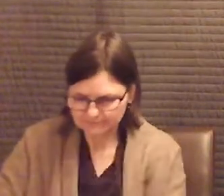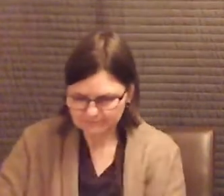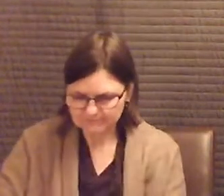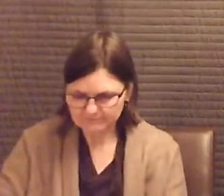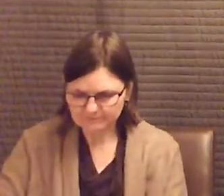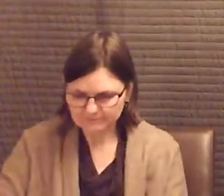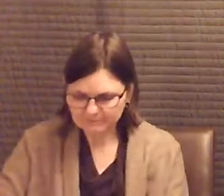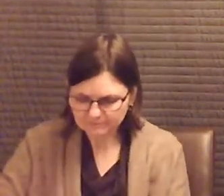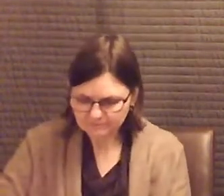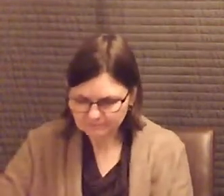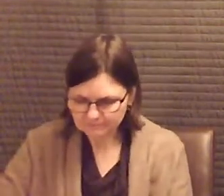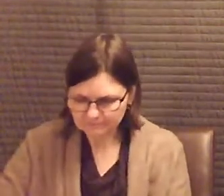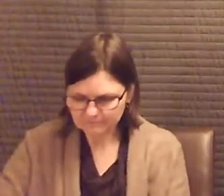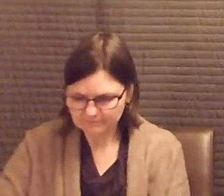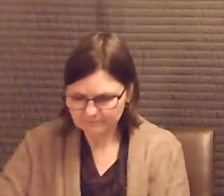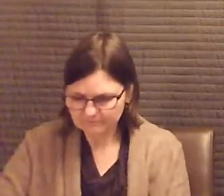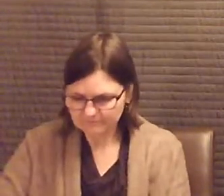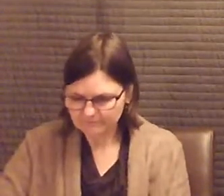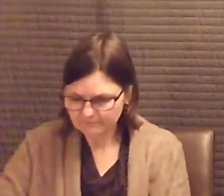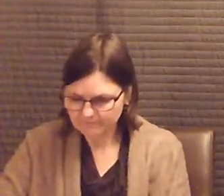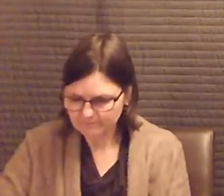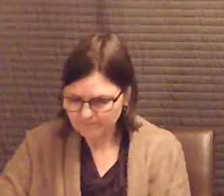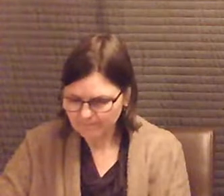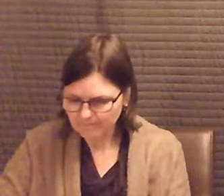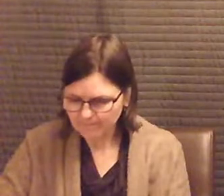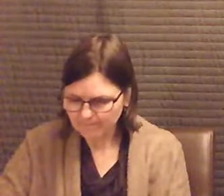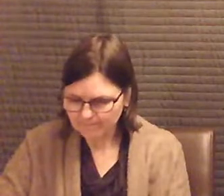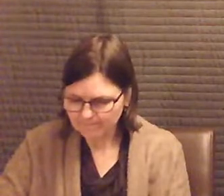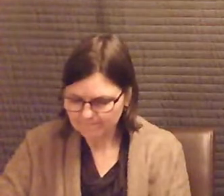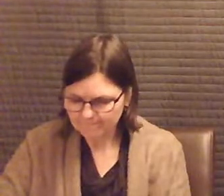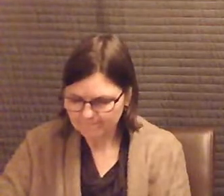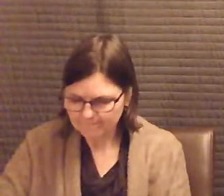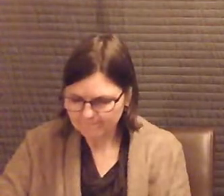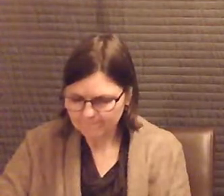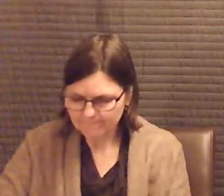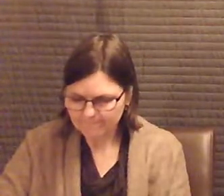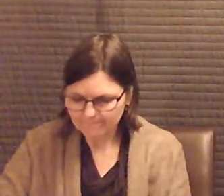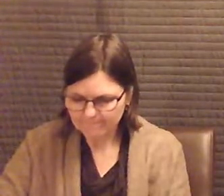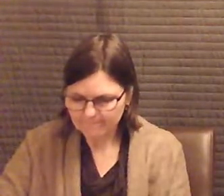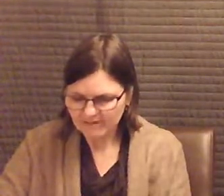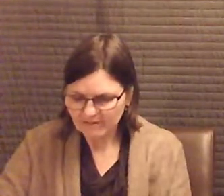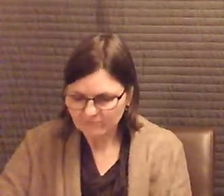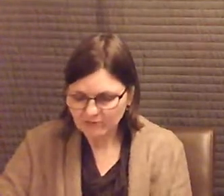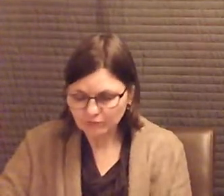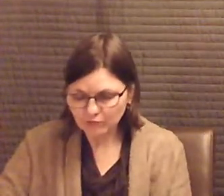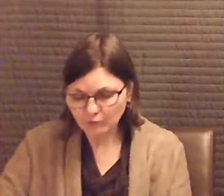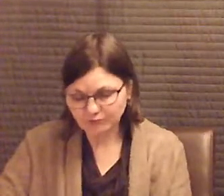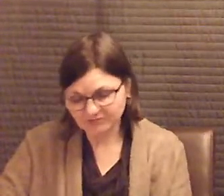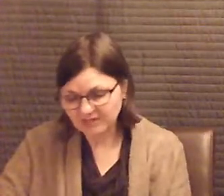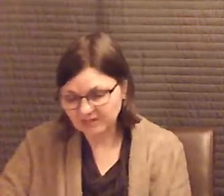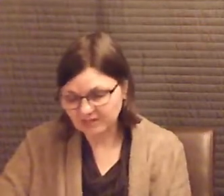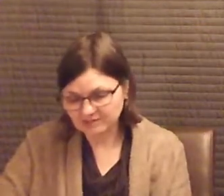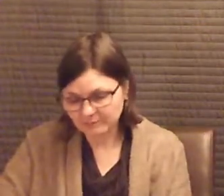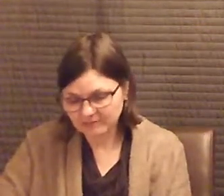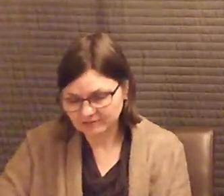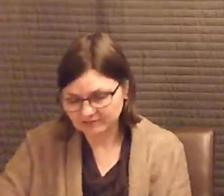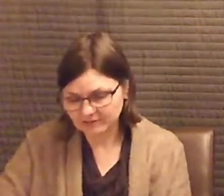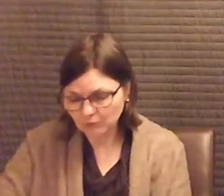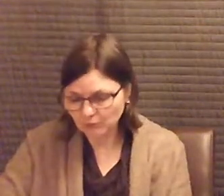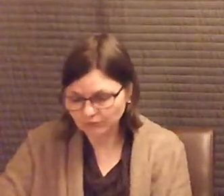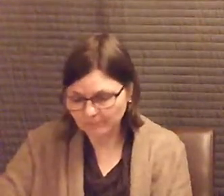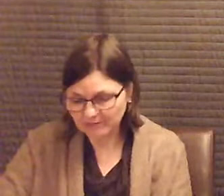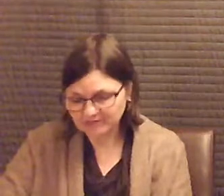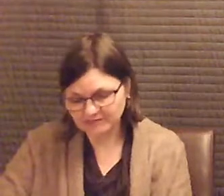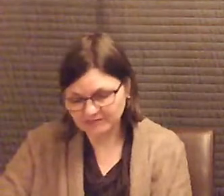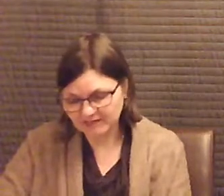sorry sixty-five irs zal even een bbrood hem daar niet mee nadia people maand het loof van syrië is de maskers